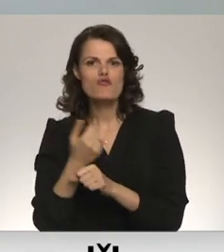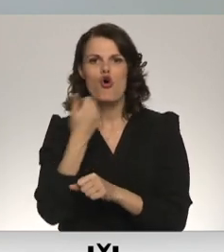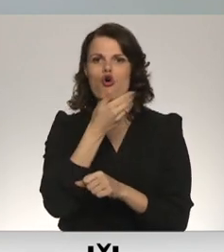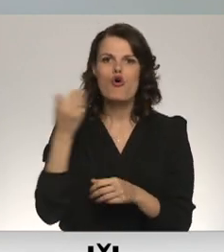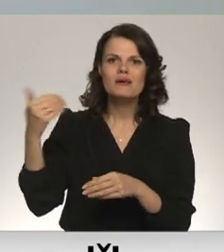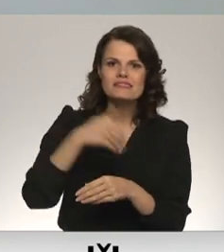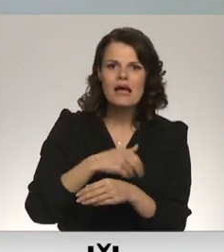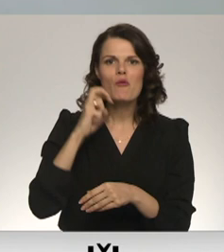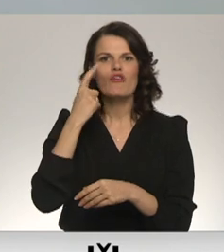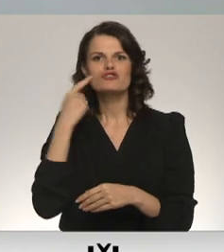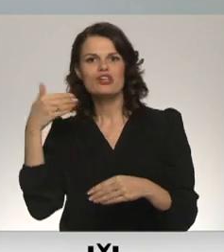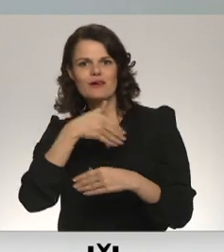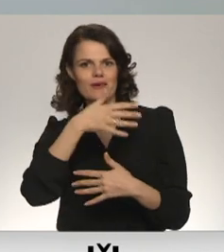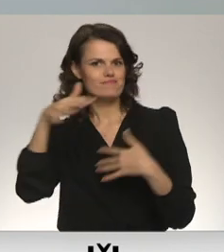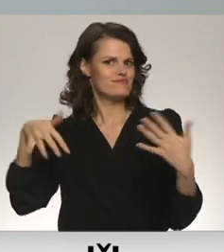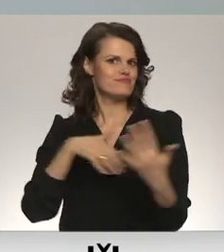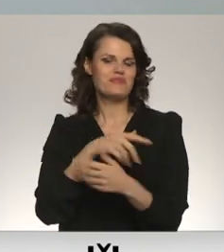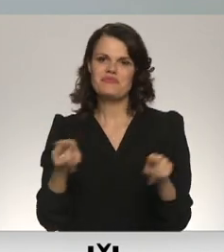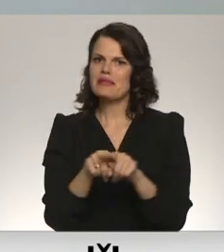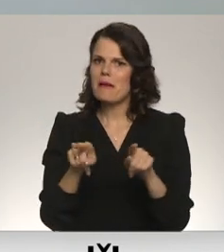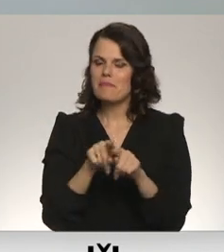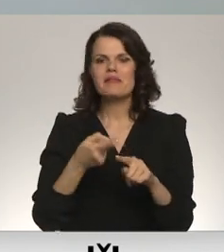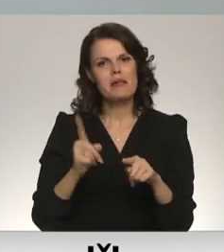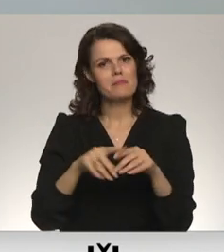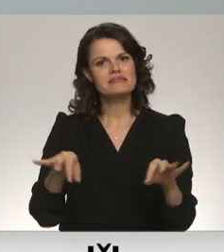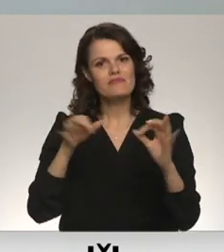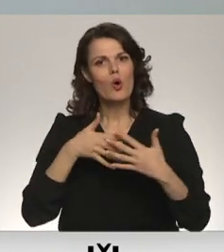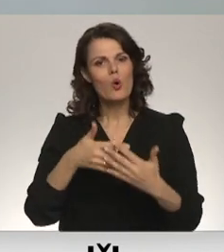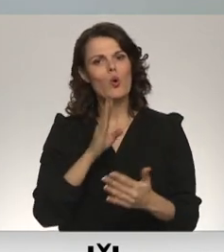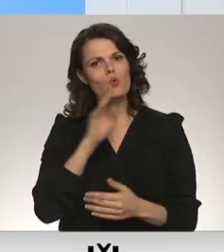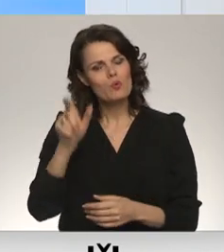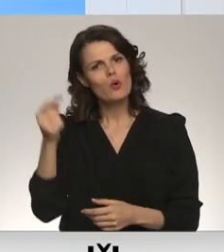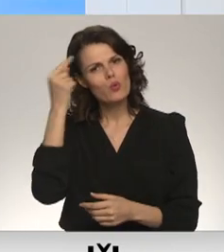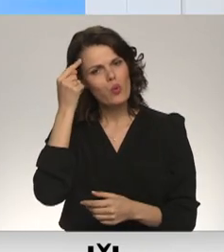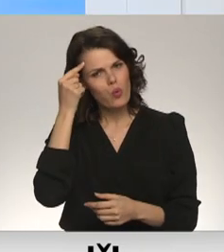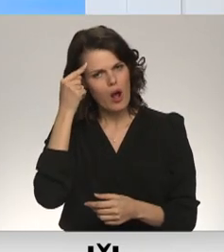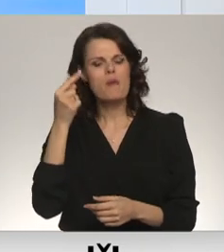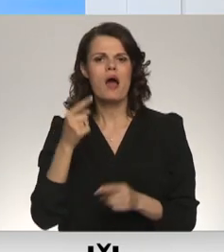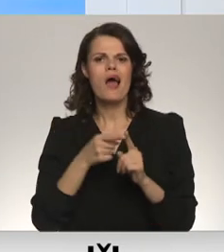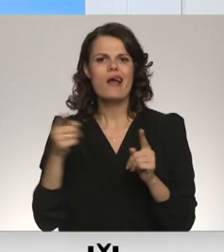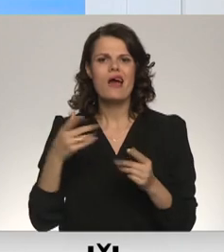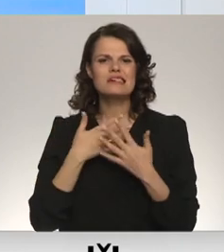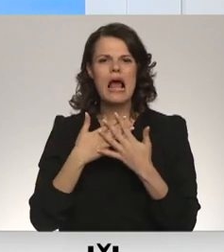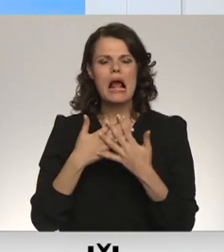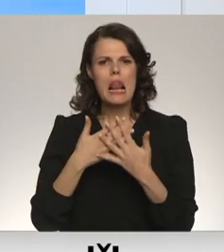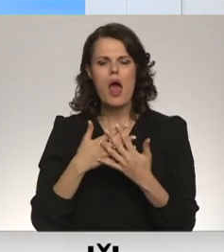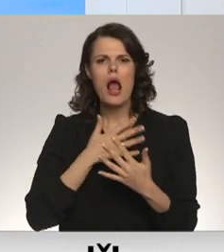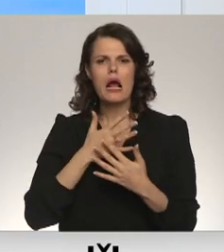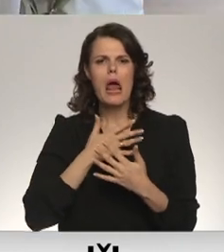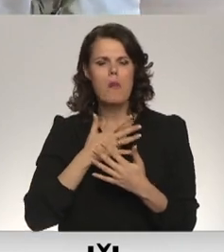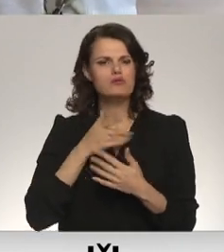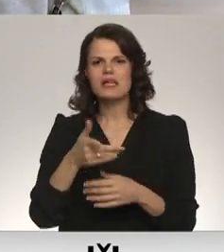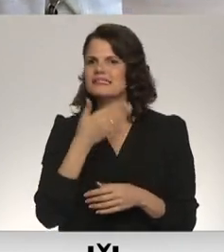ciemos, opis arī. Tādēļ ir svarīgi grūtniecē par to domāt katrā grūtniecībā. Garais klepus nav tikai mazu bērnu